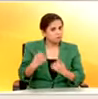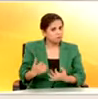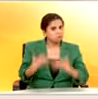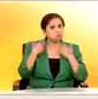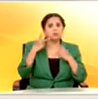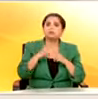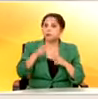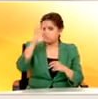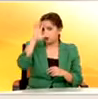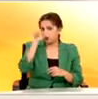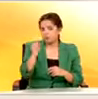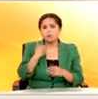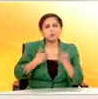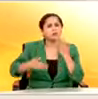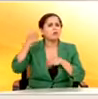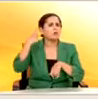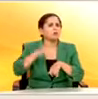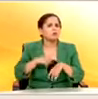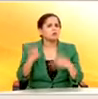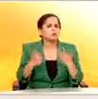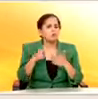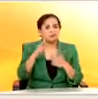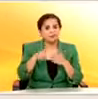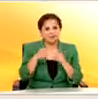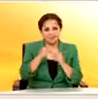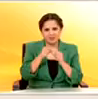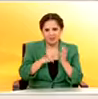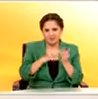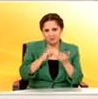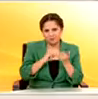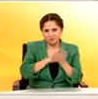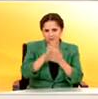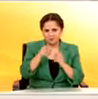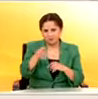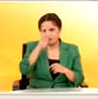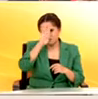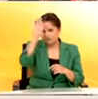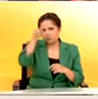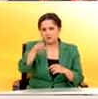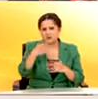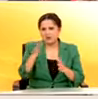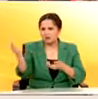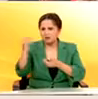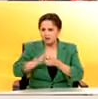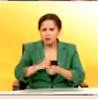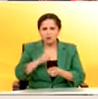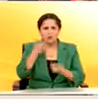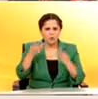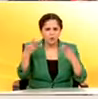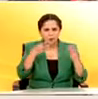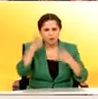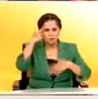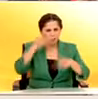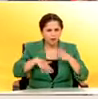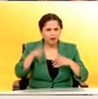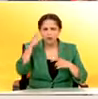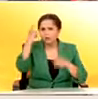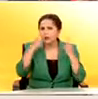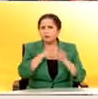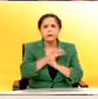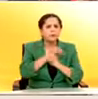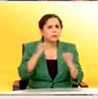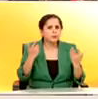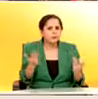है। उस समय जाम साहब किसी सामरिक गठबंधन या युद्ध की रणनीति को लेकर नहीं सोच रहे